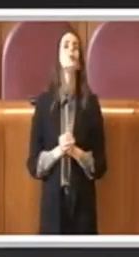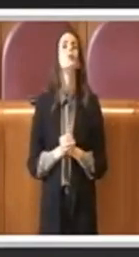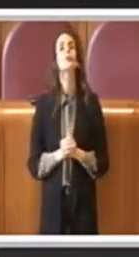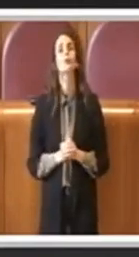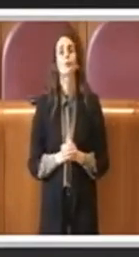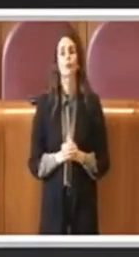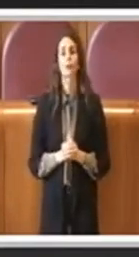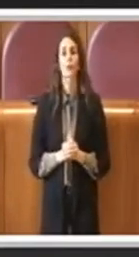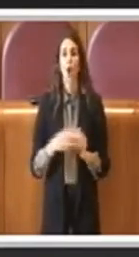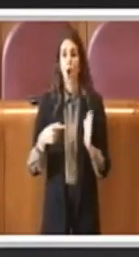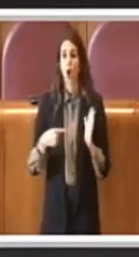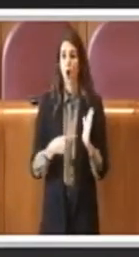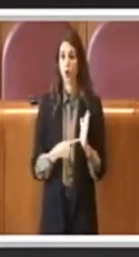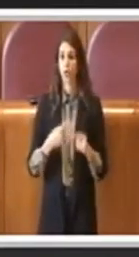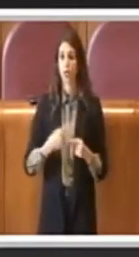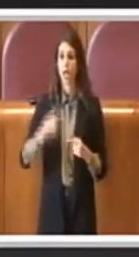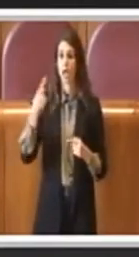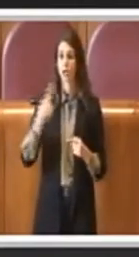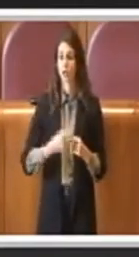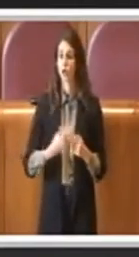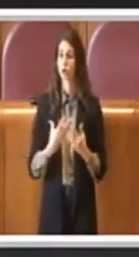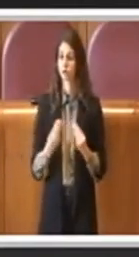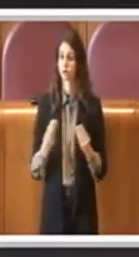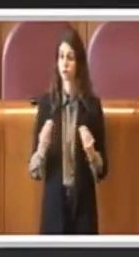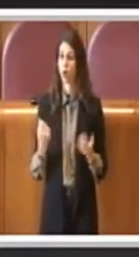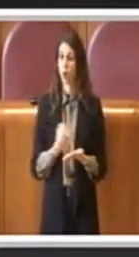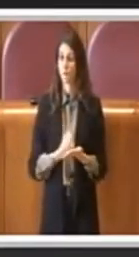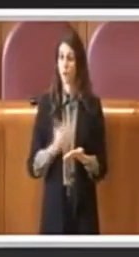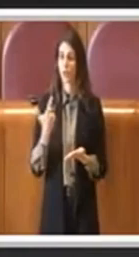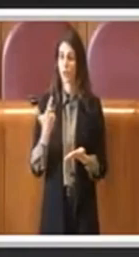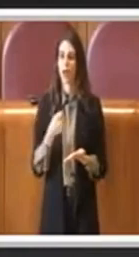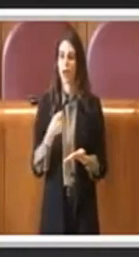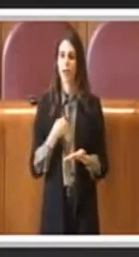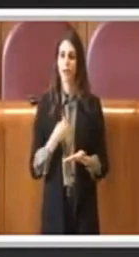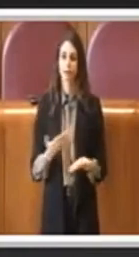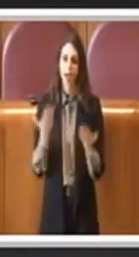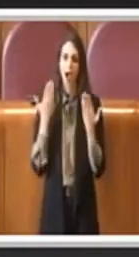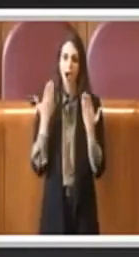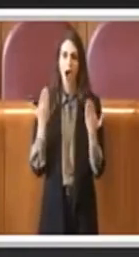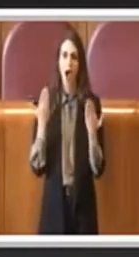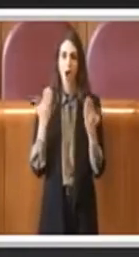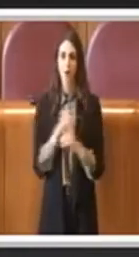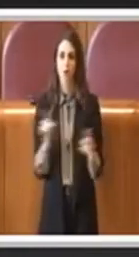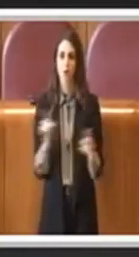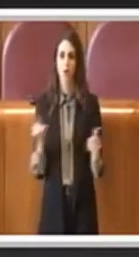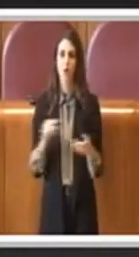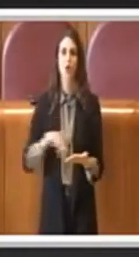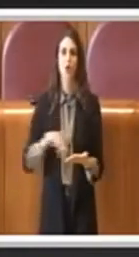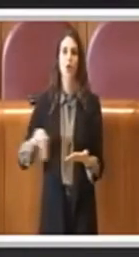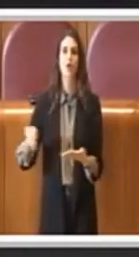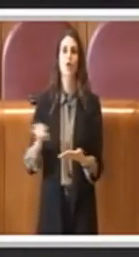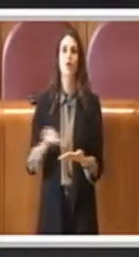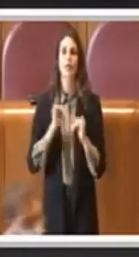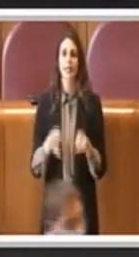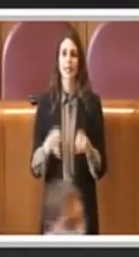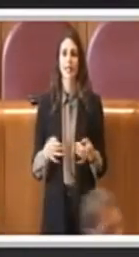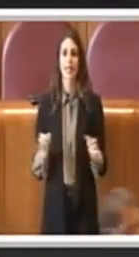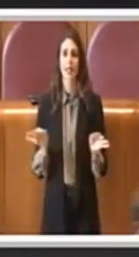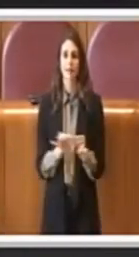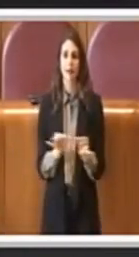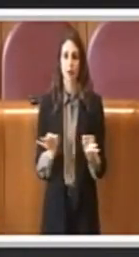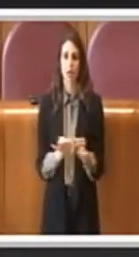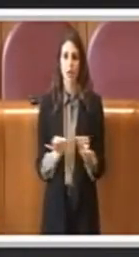un ordine del giorno significativo che mi auguro venga votato favorevolmente dall'Aula e che